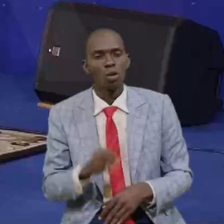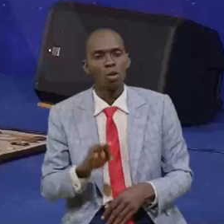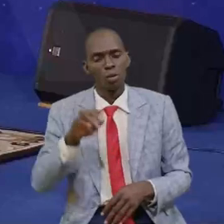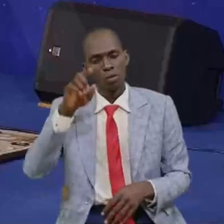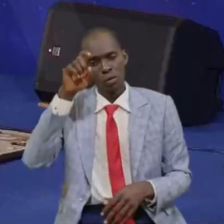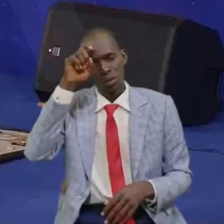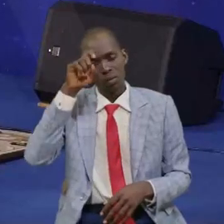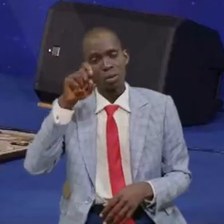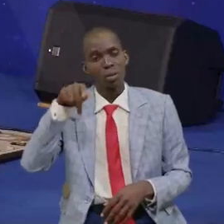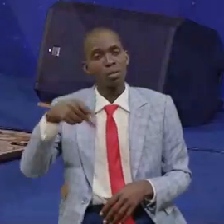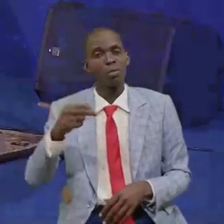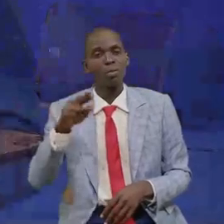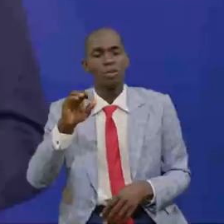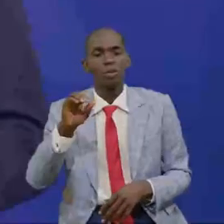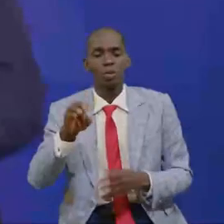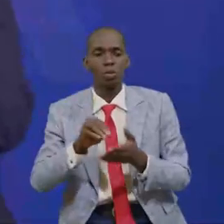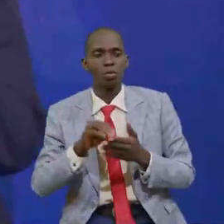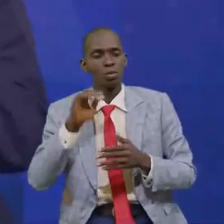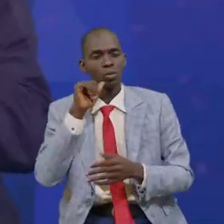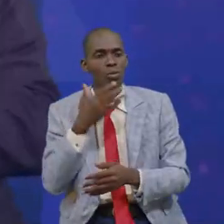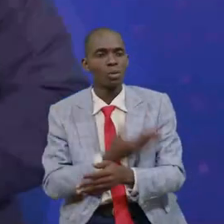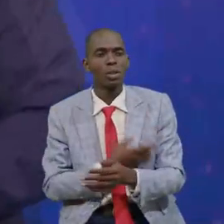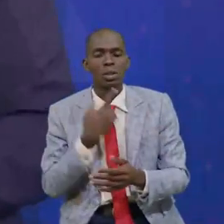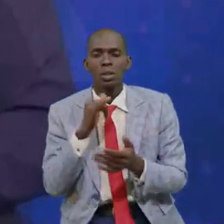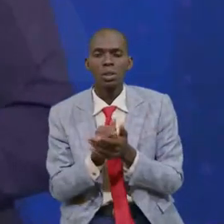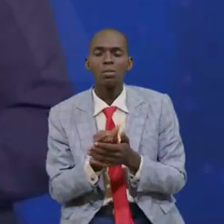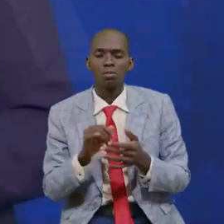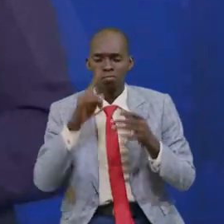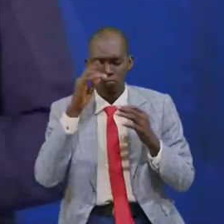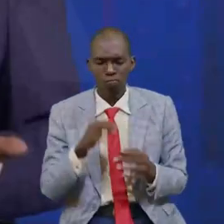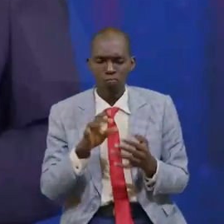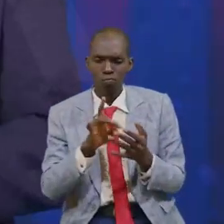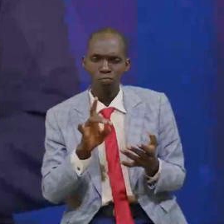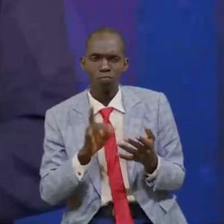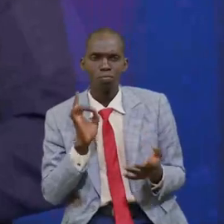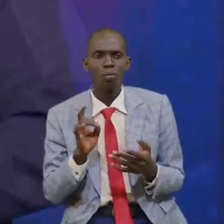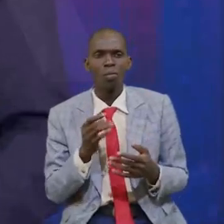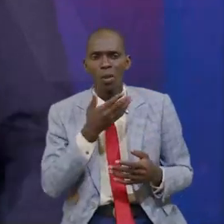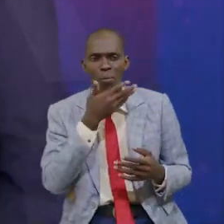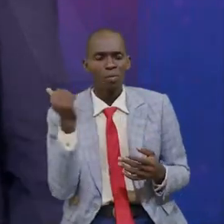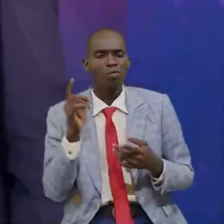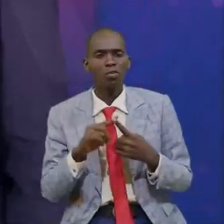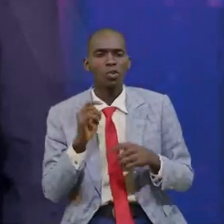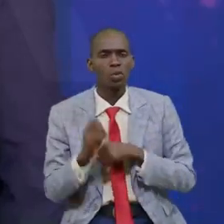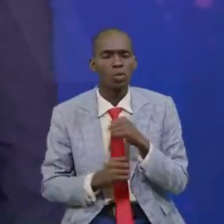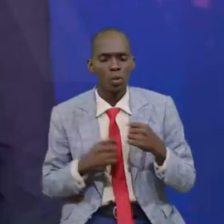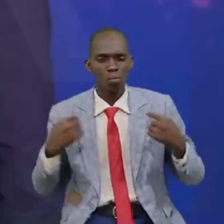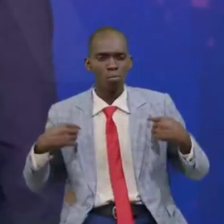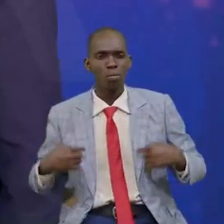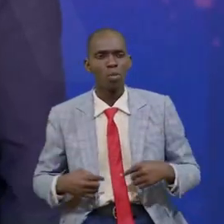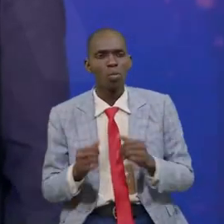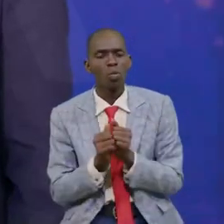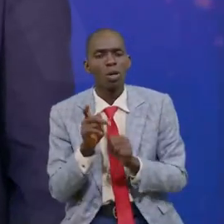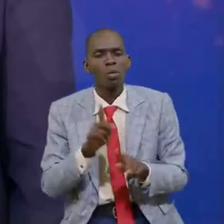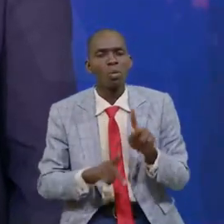Verset 25. Dit, aimant mieux être maltraité avec le peuple de Dieu que d'avoir pour